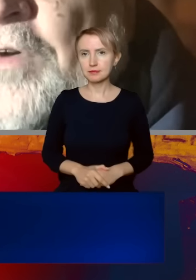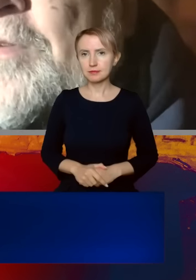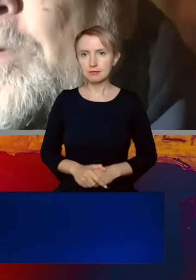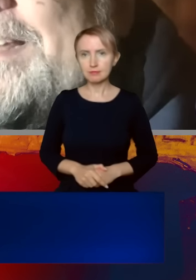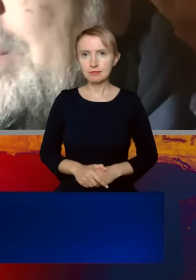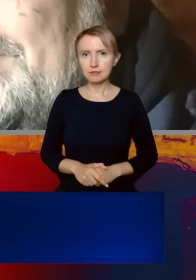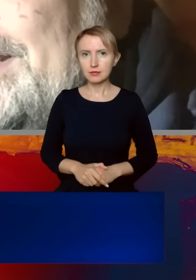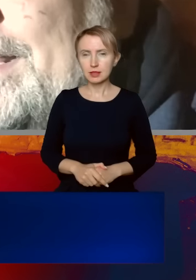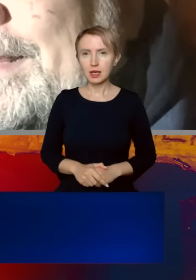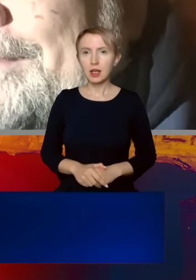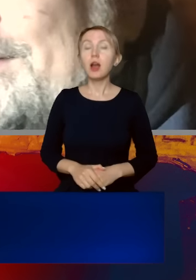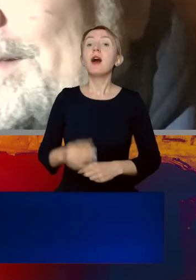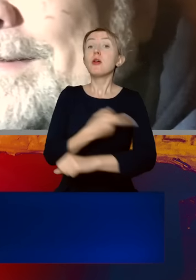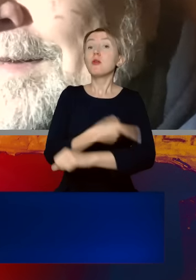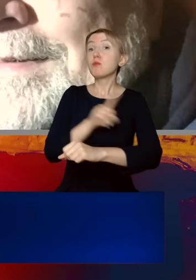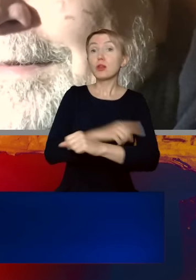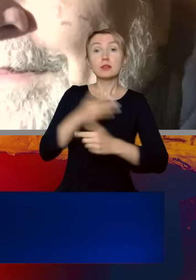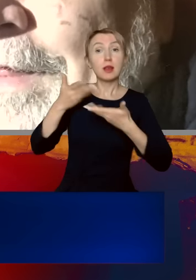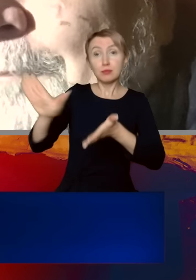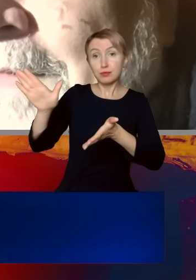Pożegnanie Platformy w Poznaniu.